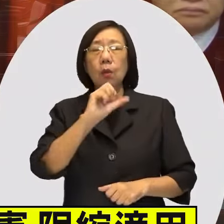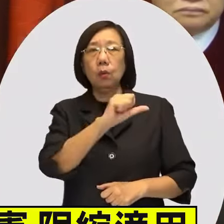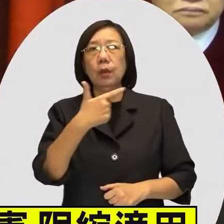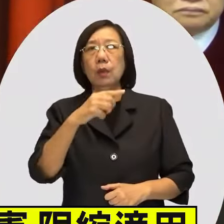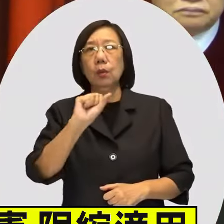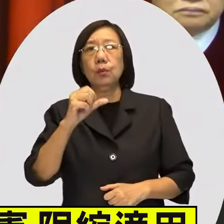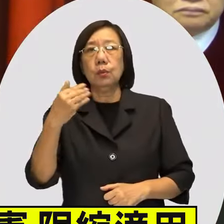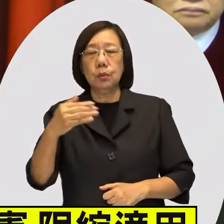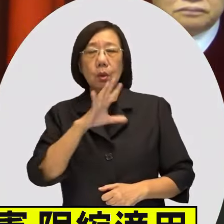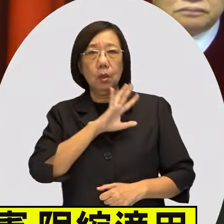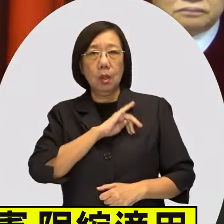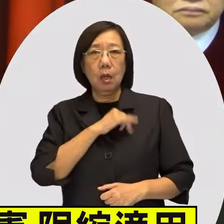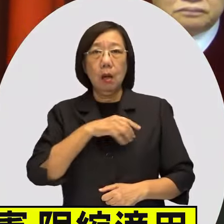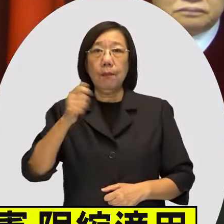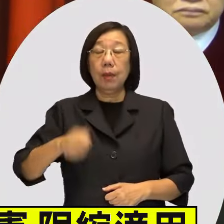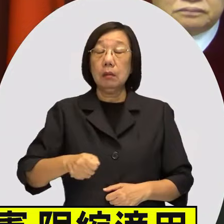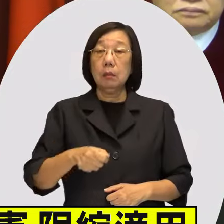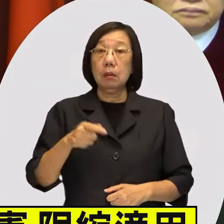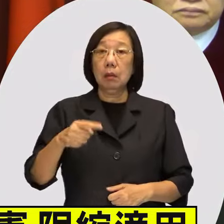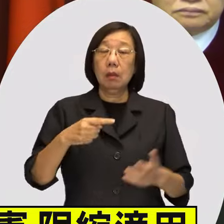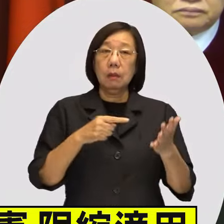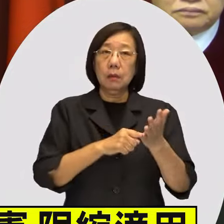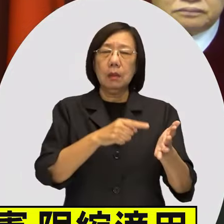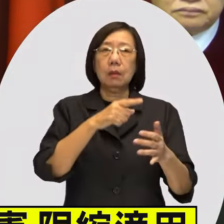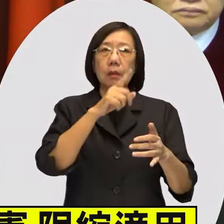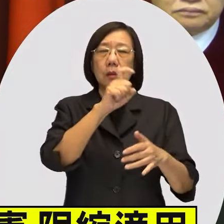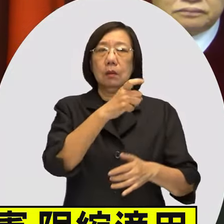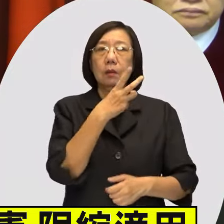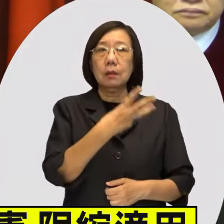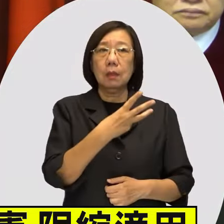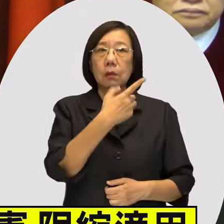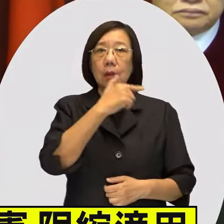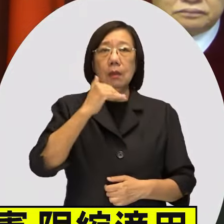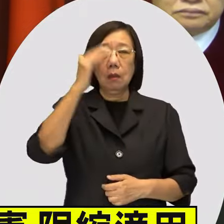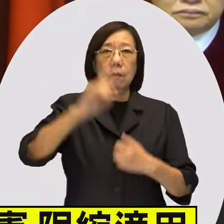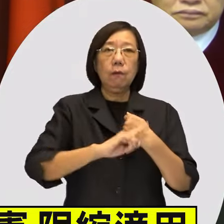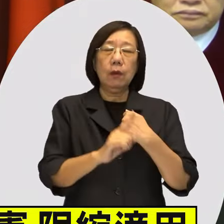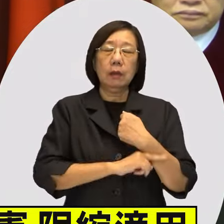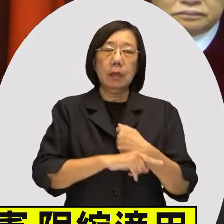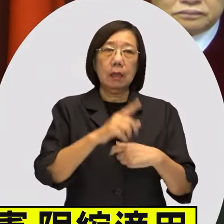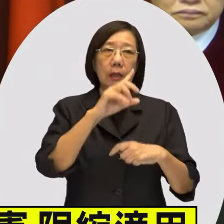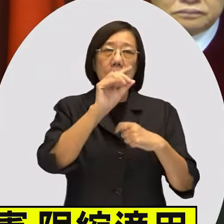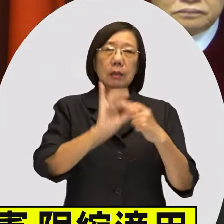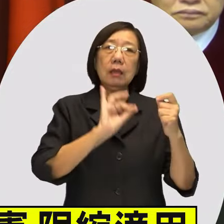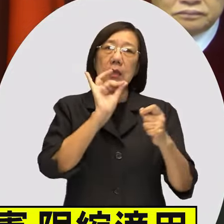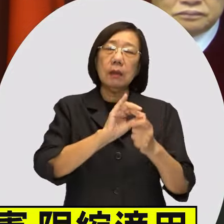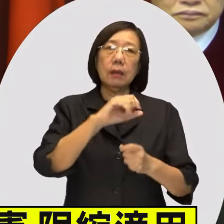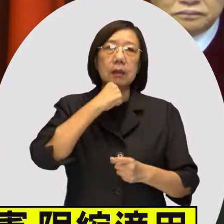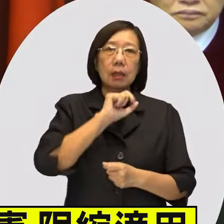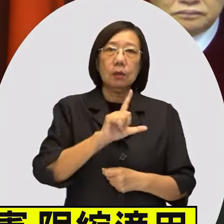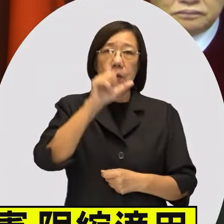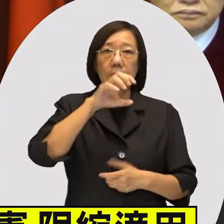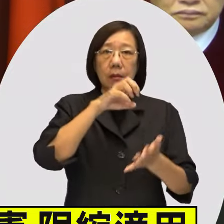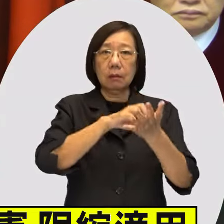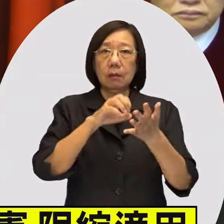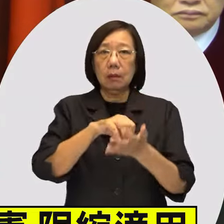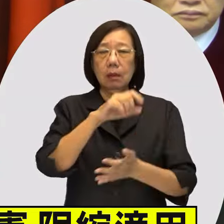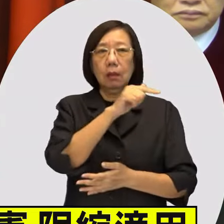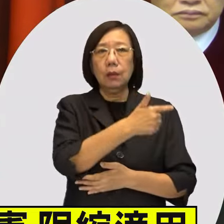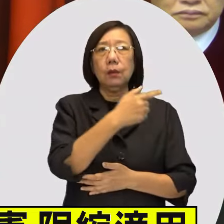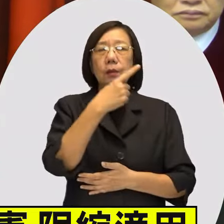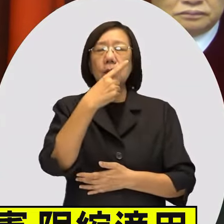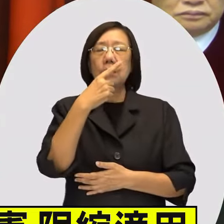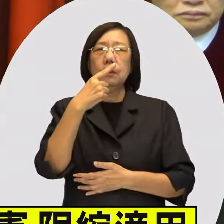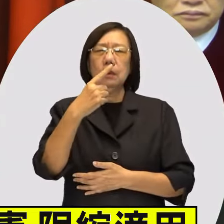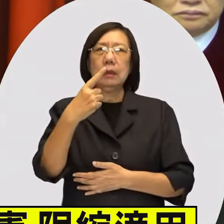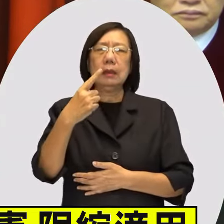判决，申请人十三据以申请之最高法院100年度台上至第614号刑